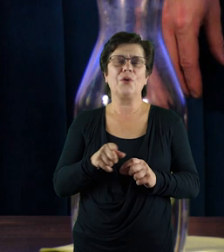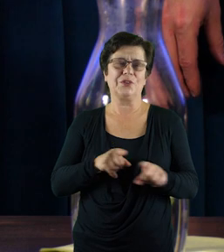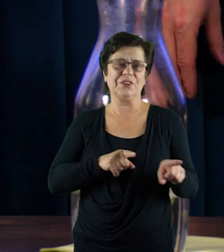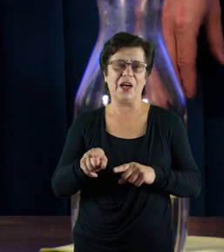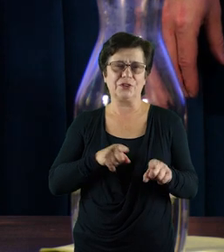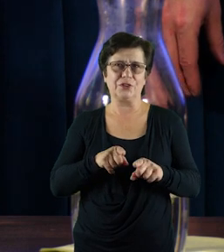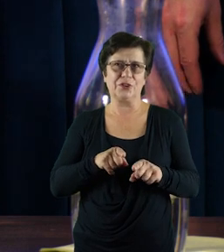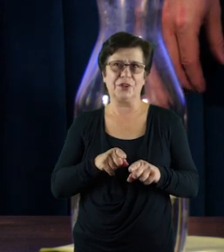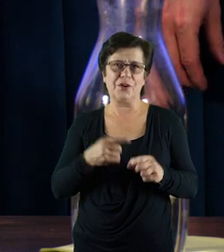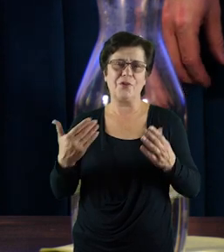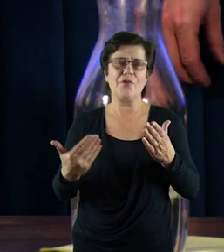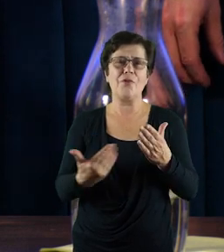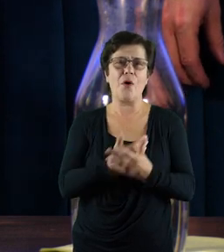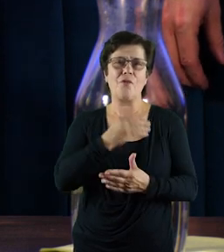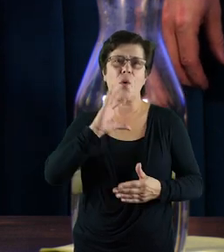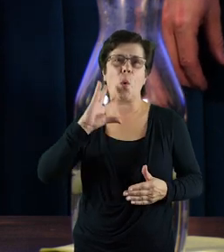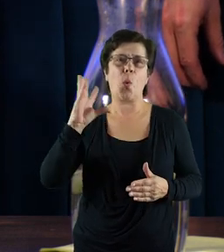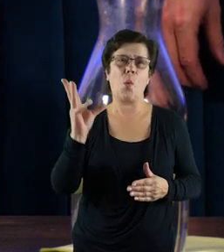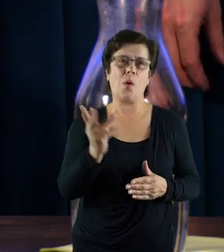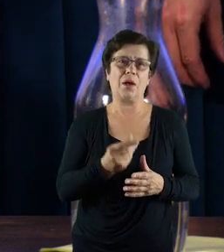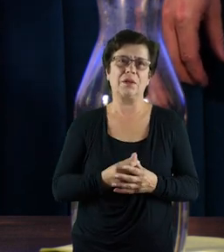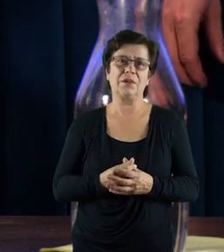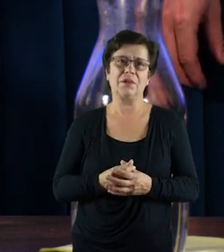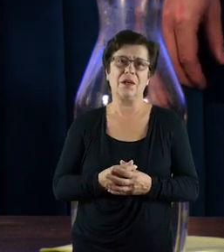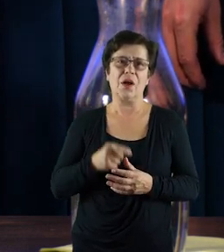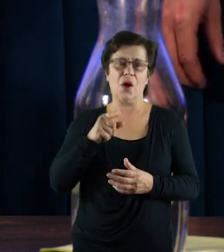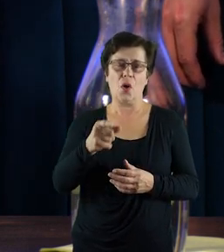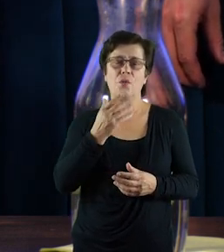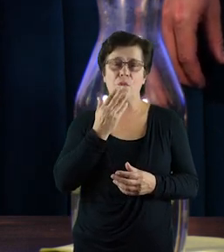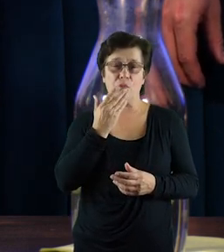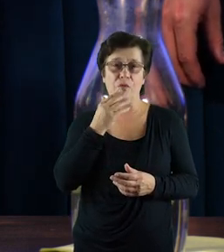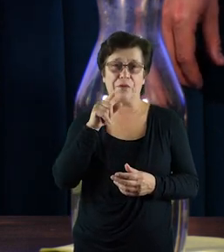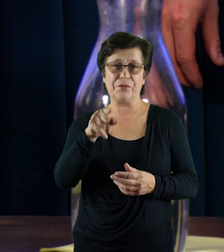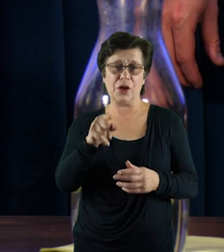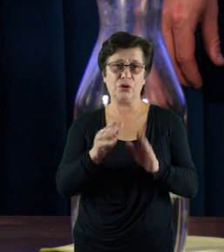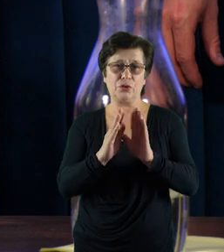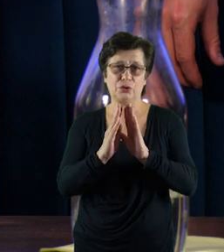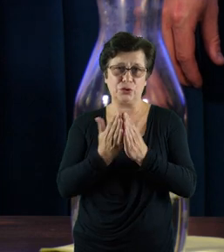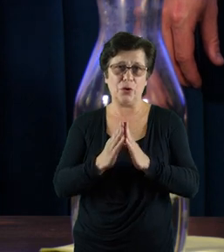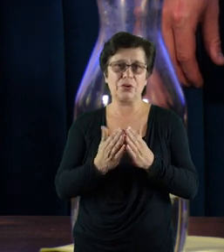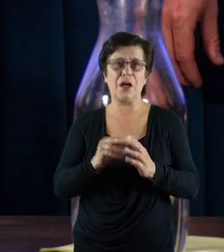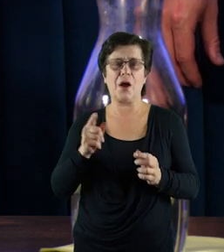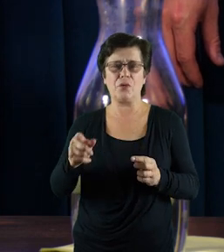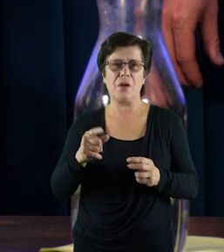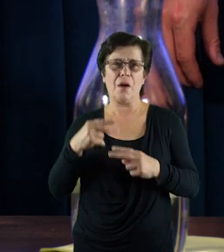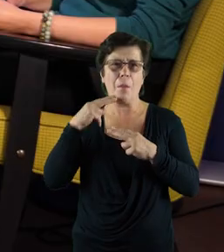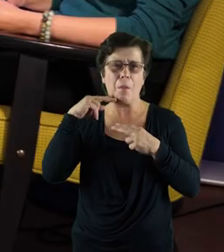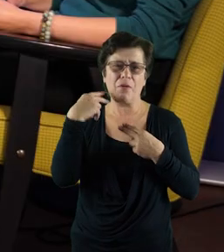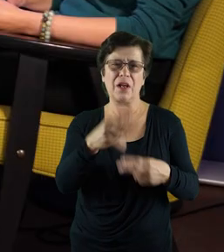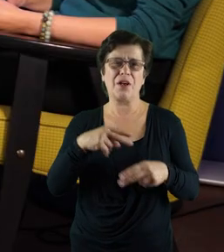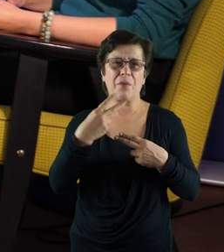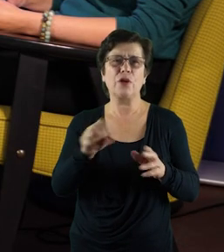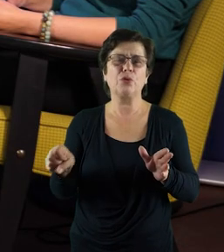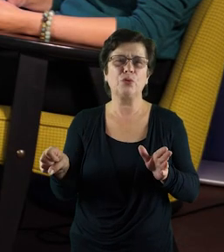Przybosia. Przybyś mówi o tym nowym ładzie właśnie w tym tomie, natomiast on konsekwentnie powraca do starego ładu,